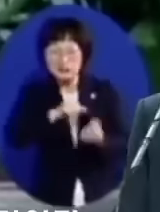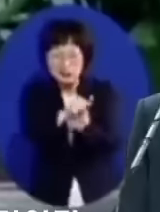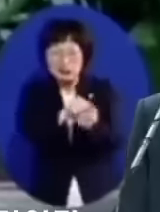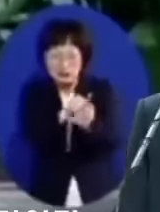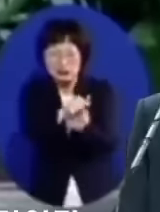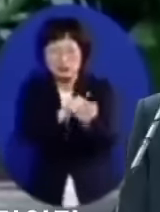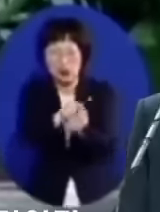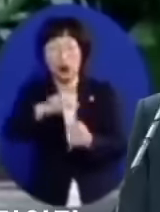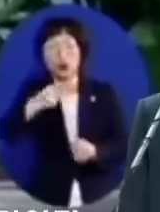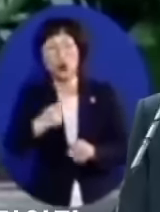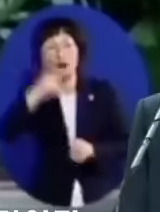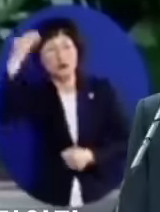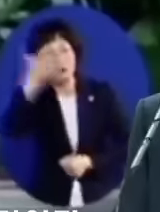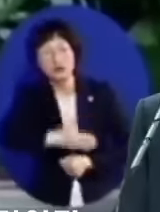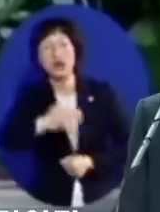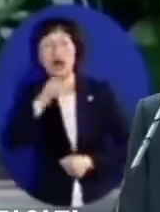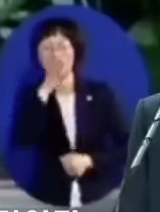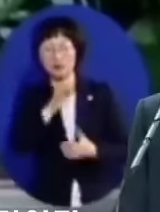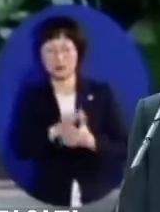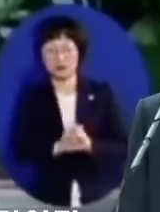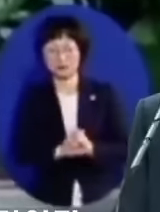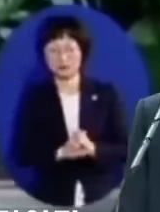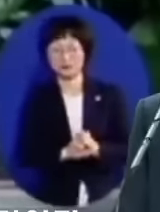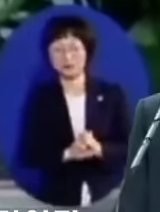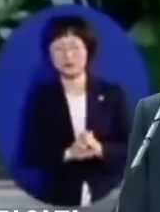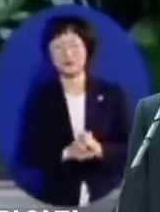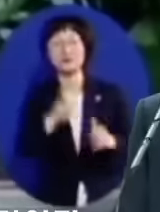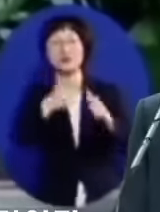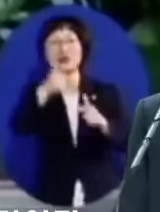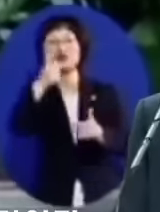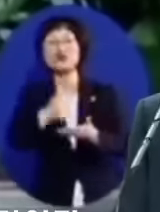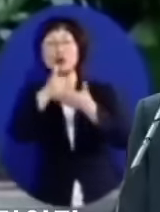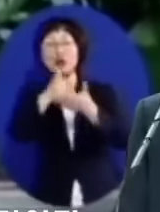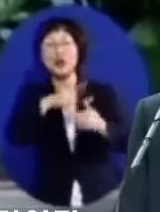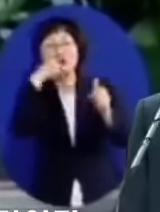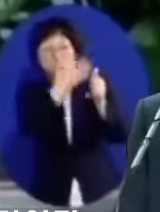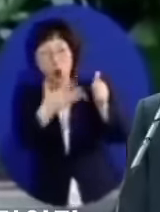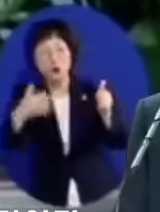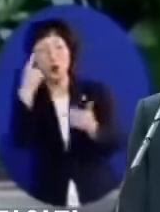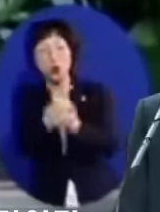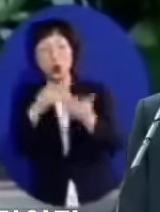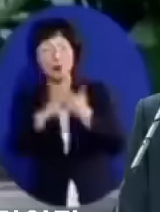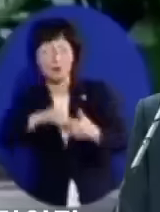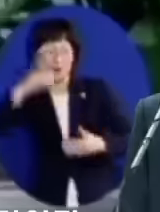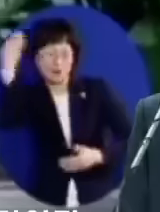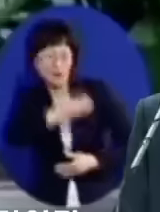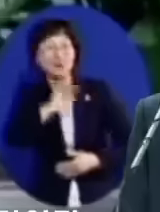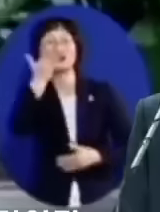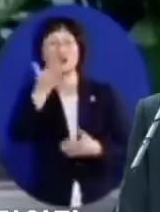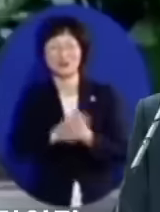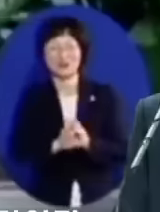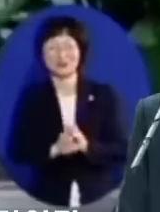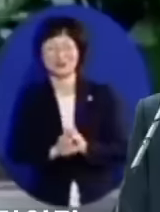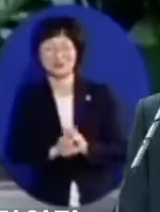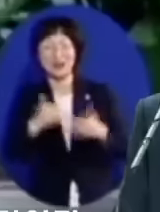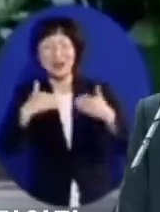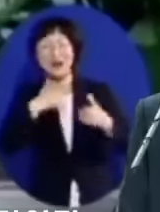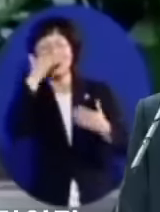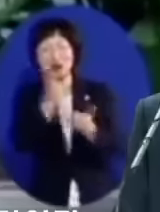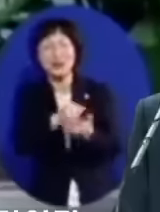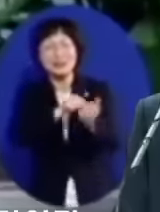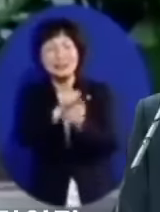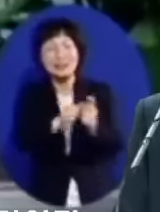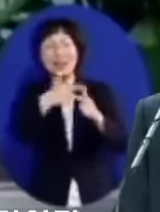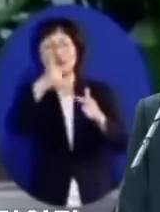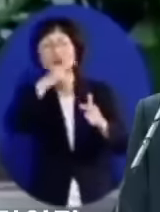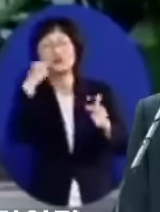씻어도 정결하게 될 수가 없습니다. 예수님의 보혈이 오면은 청산을 해버리죠. 나의 죄를 씻기는